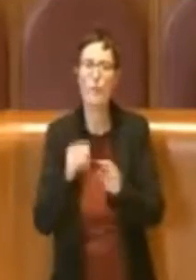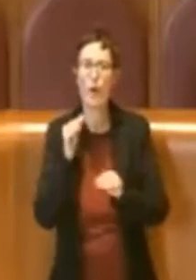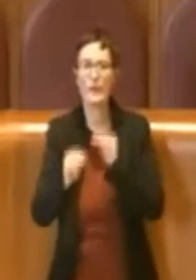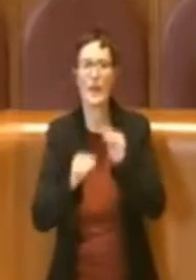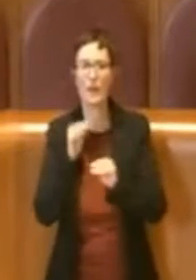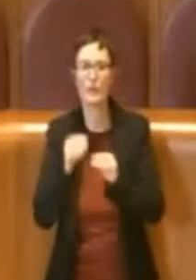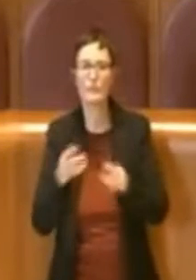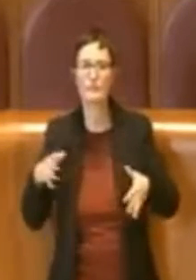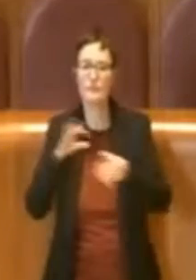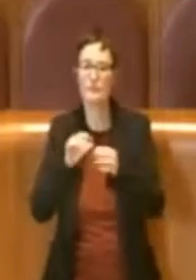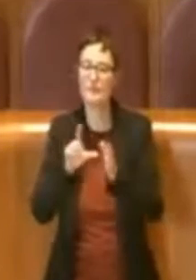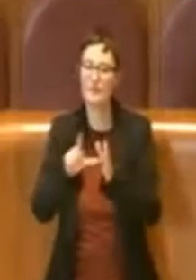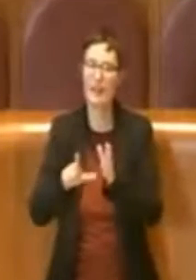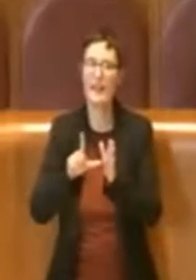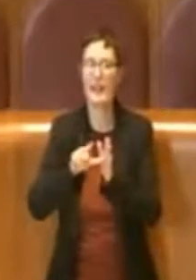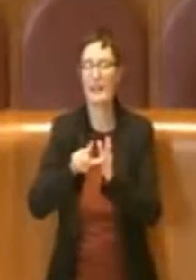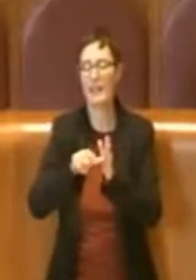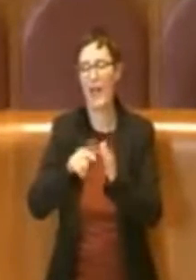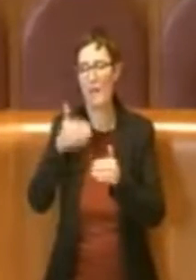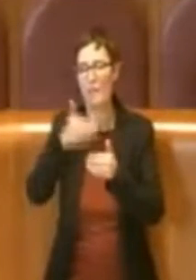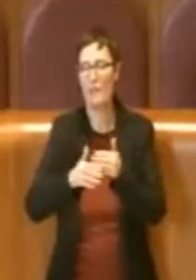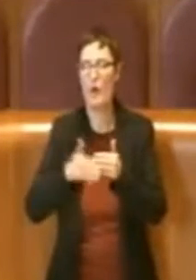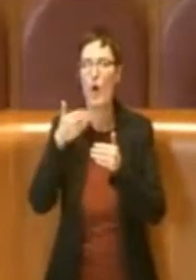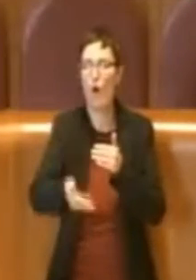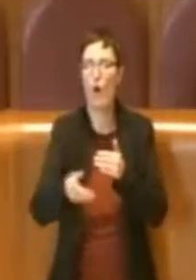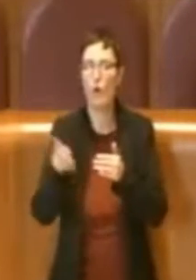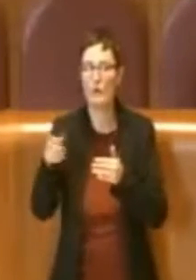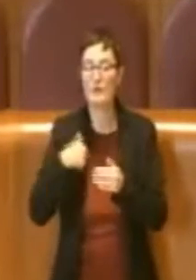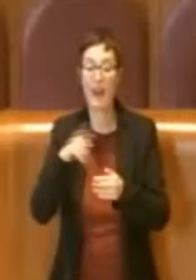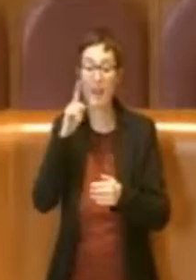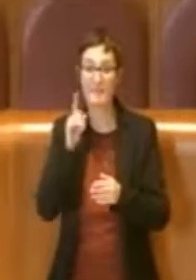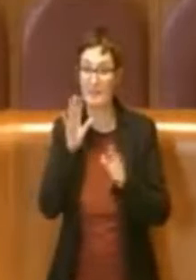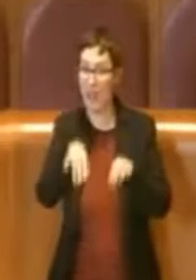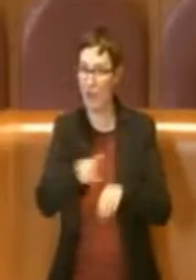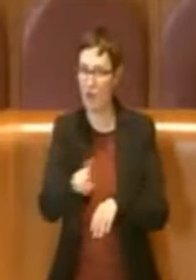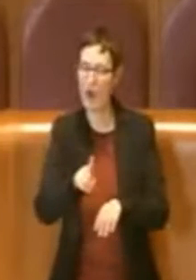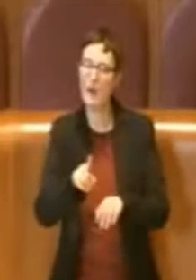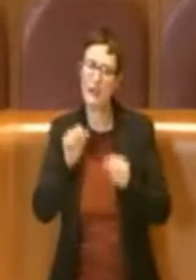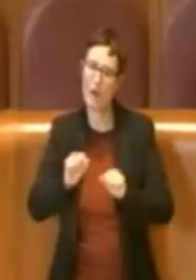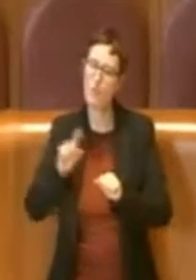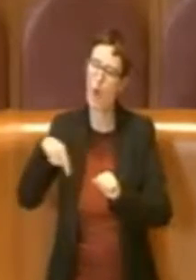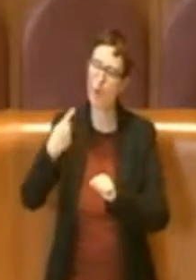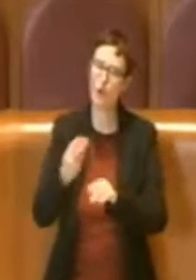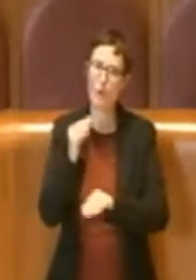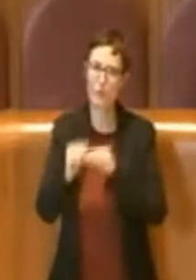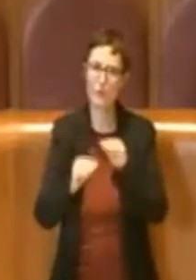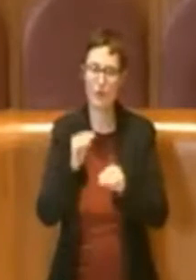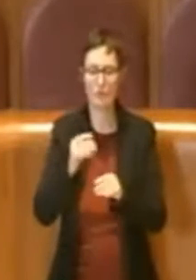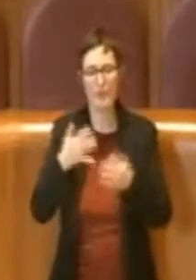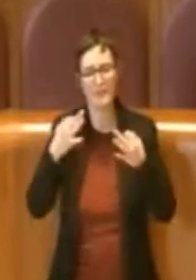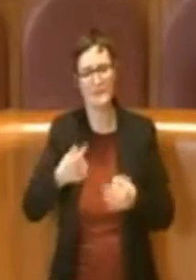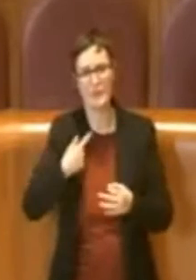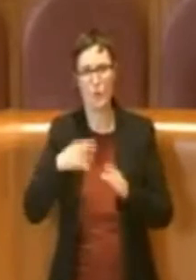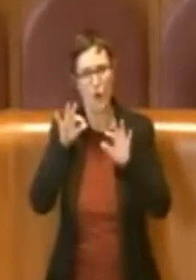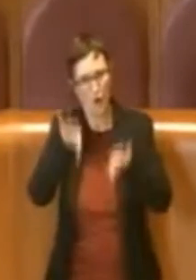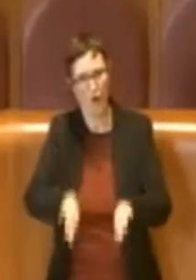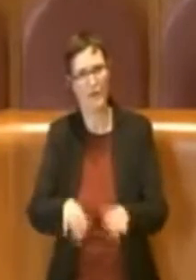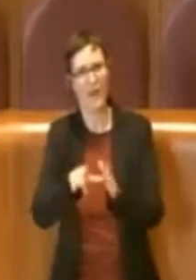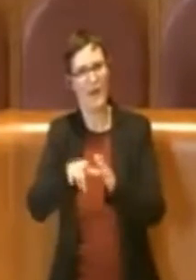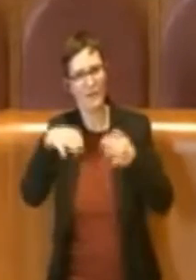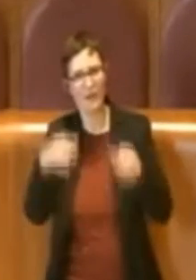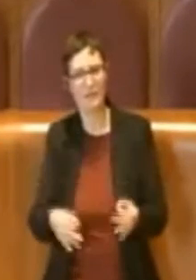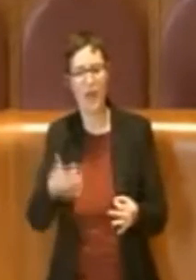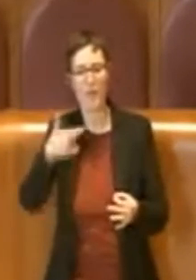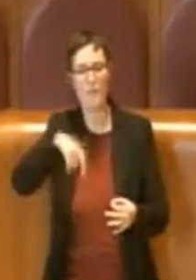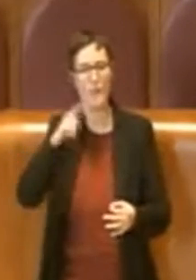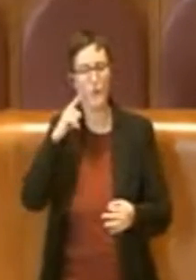previsti dal crono programma qualora non ce la facessimo ma noi ce la faremo perché ce la stiamo mettendo tutta soprattutto perché ci crediamo in quello che